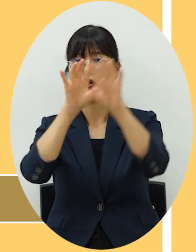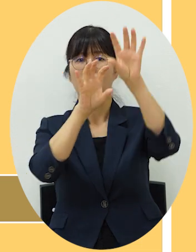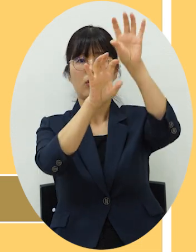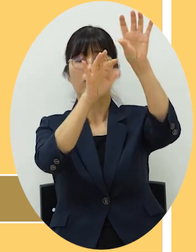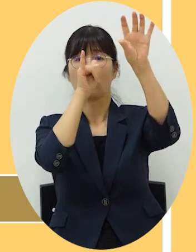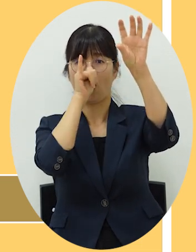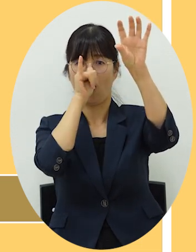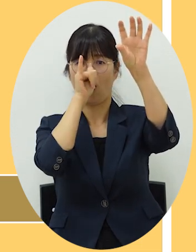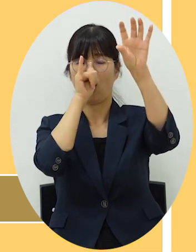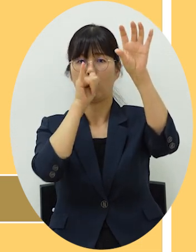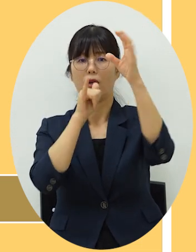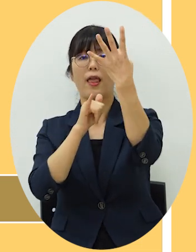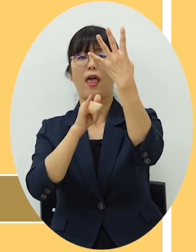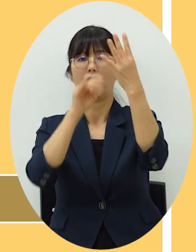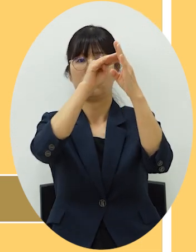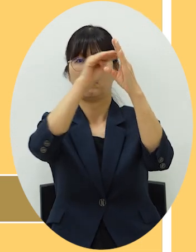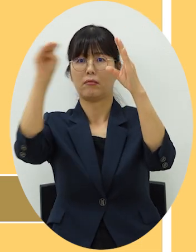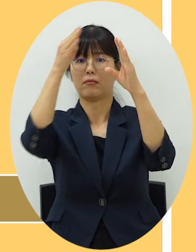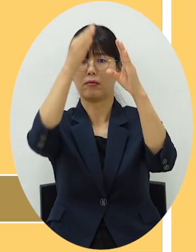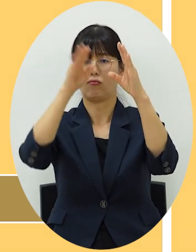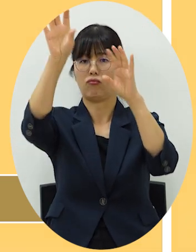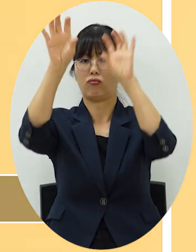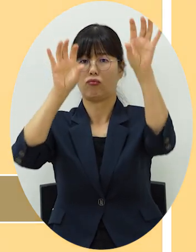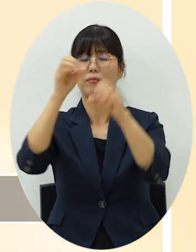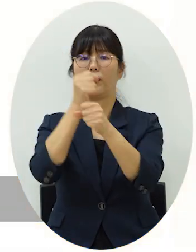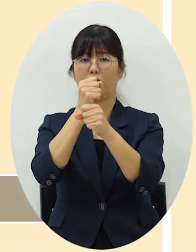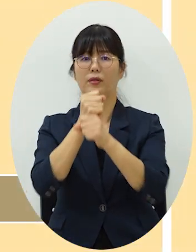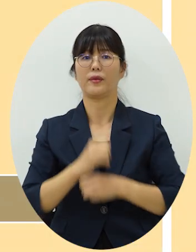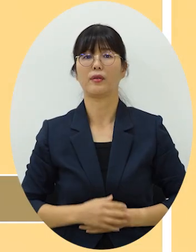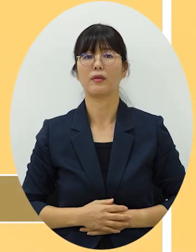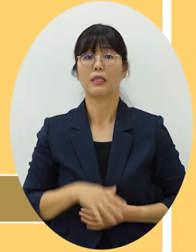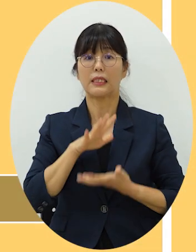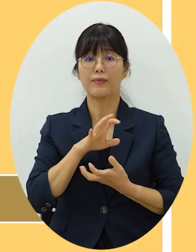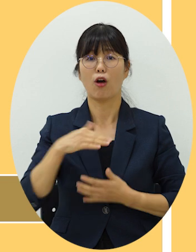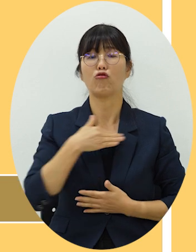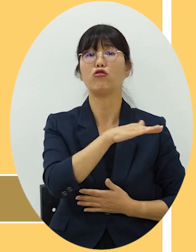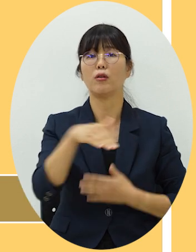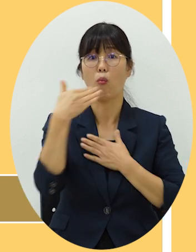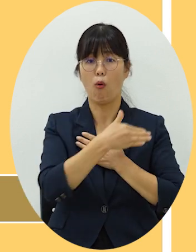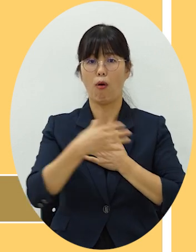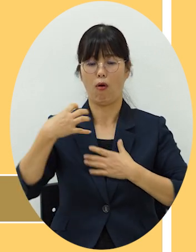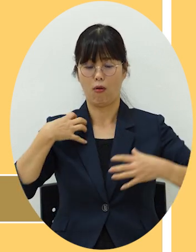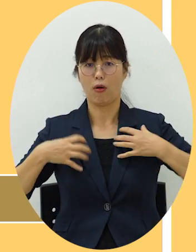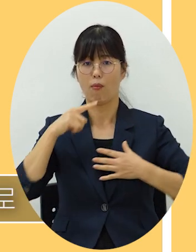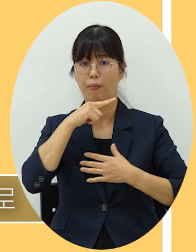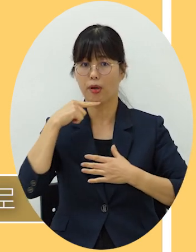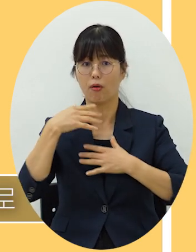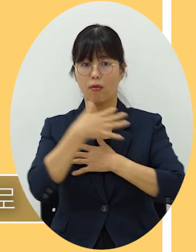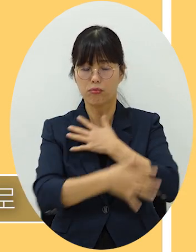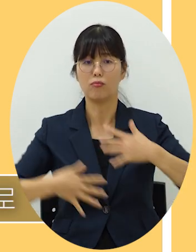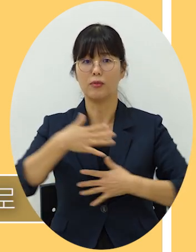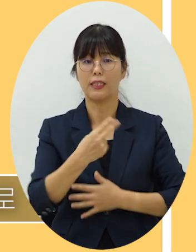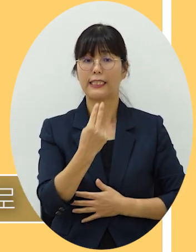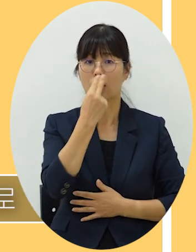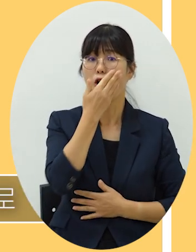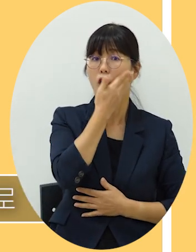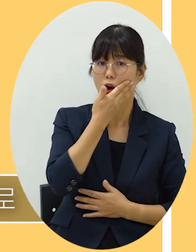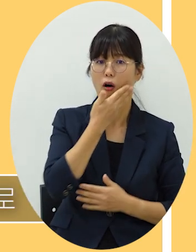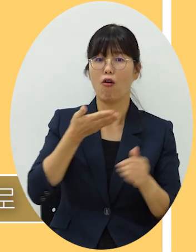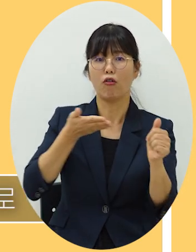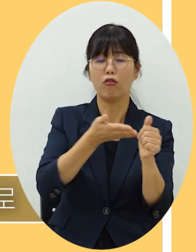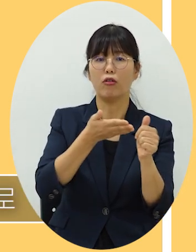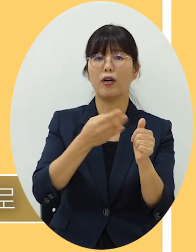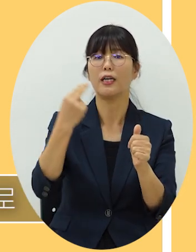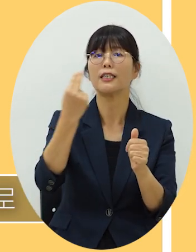2개의 심실, 4개의 판막 등으로 구성되어 있습니다. 심장은 우리 몸 곳곳에 혈액을 보내 산소와 영양소를